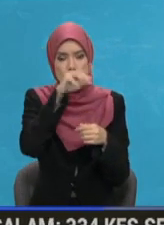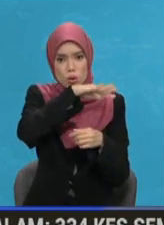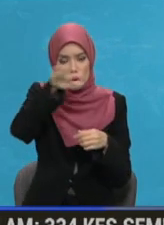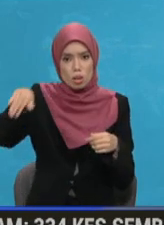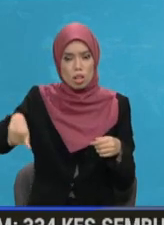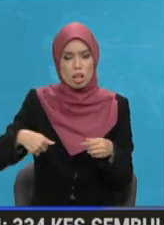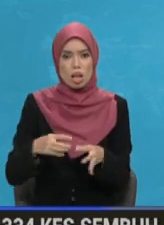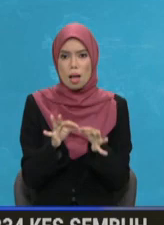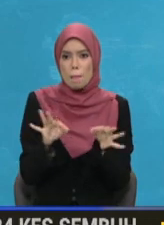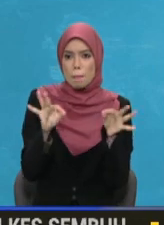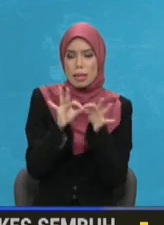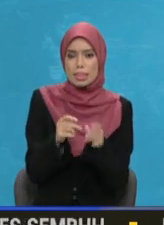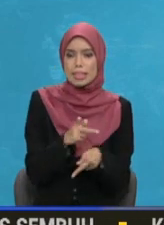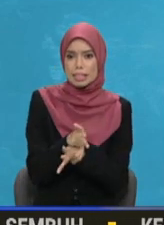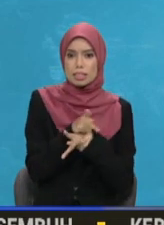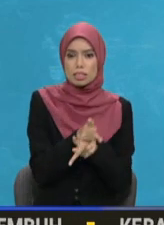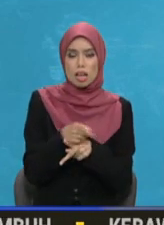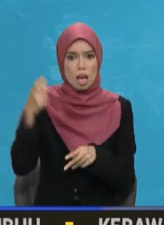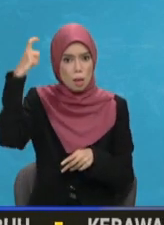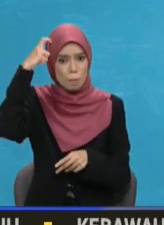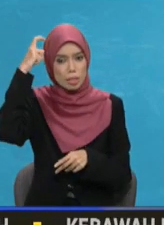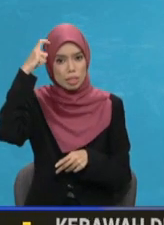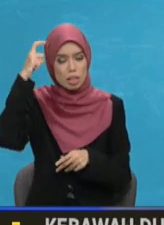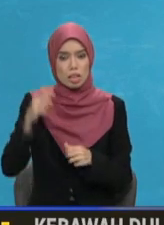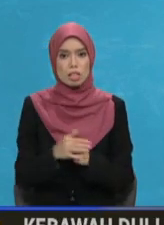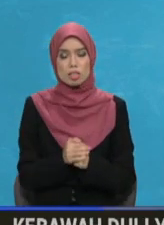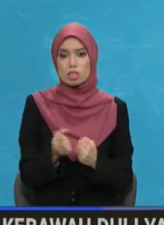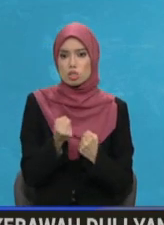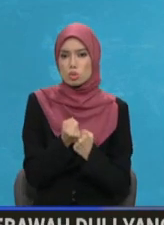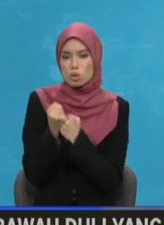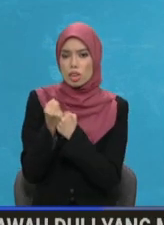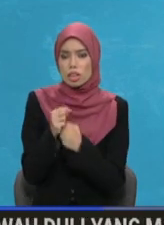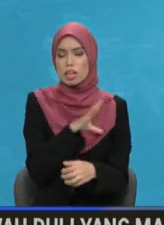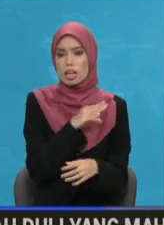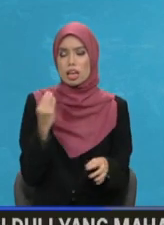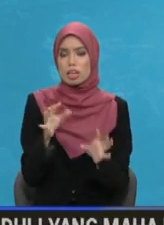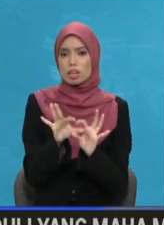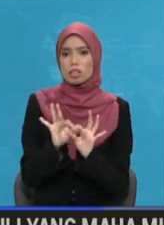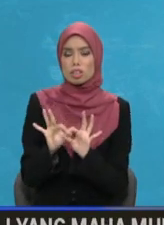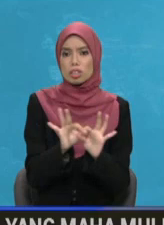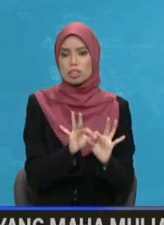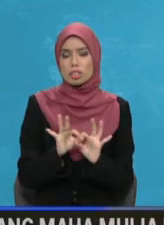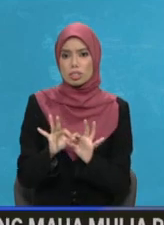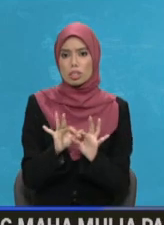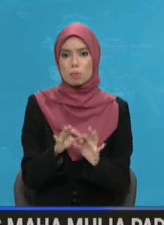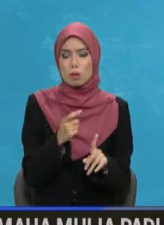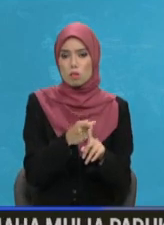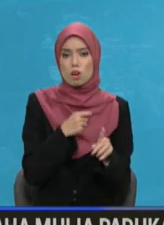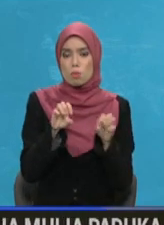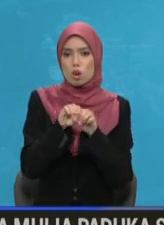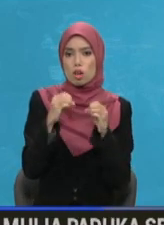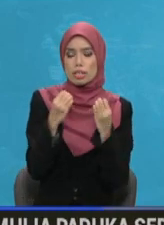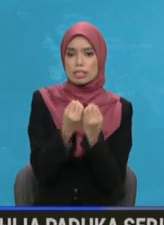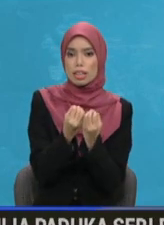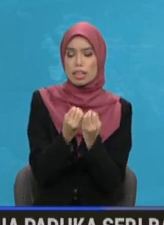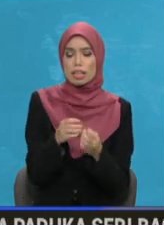tentang kepentingan penjagaan kesehatan mental dengan sokongan dan kerjasama agency kerajaan yang lain serta penglibatan